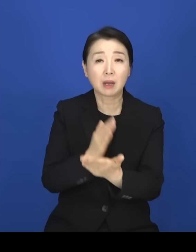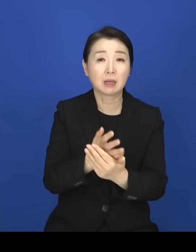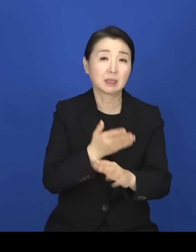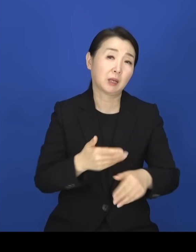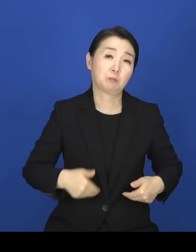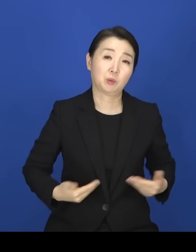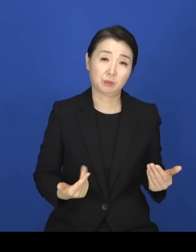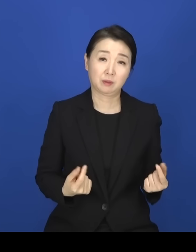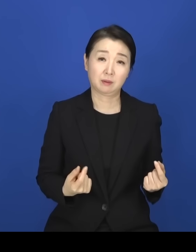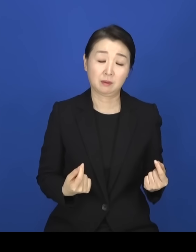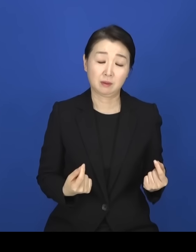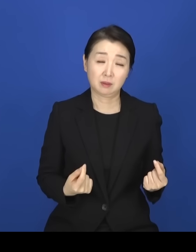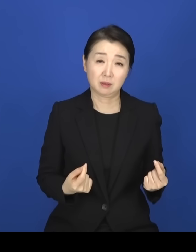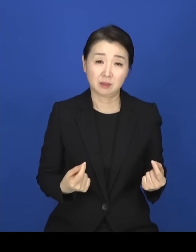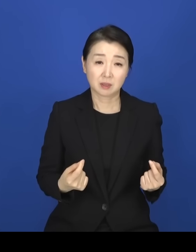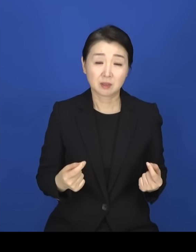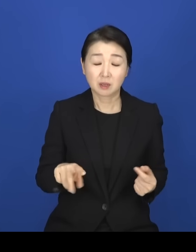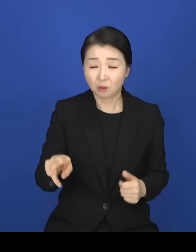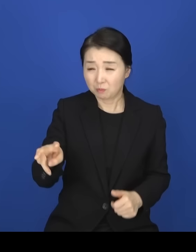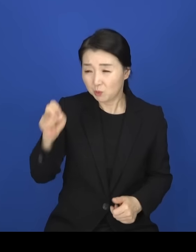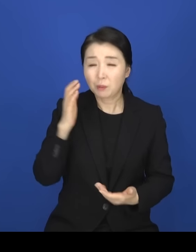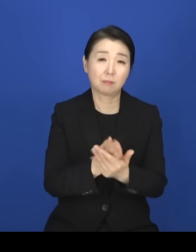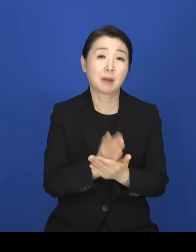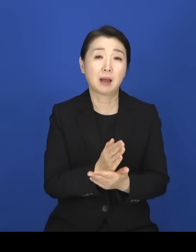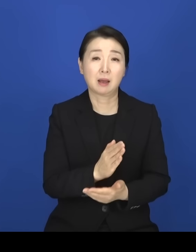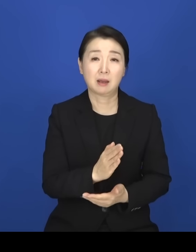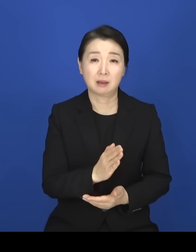없고 그냥 끝판왕부터 미워하지 말아봐.